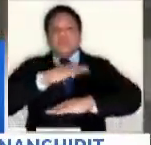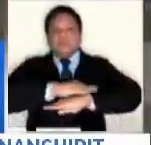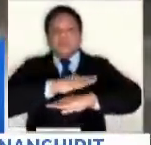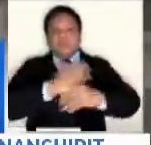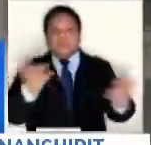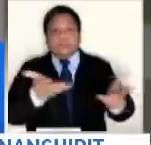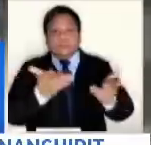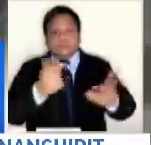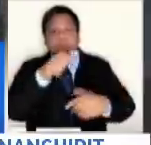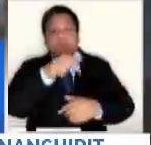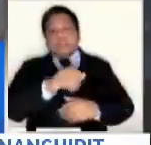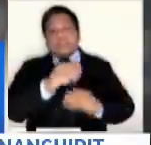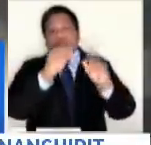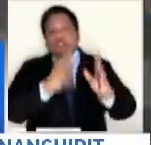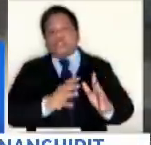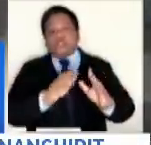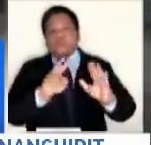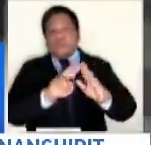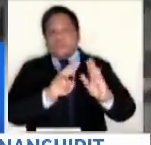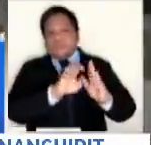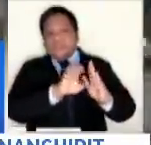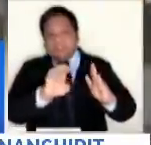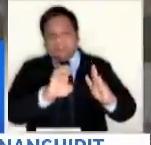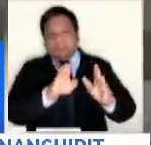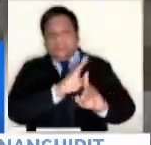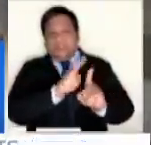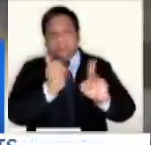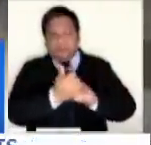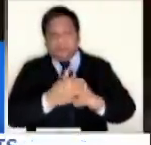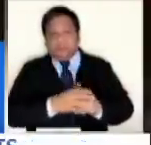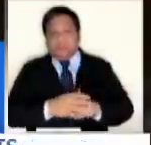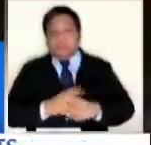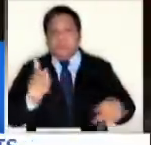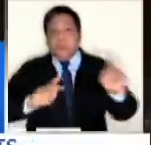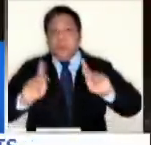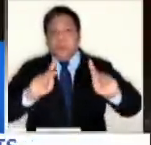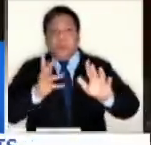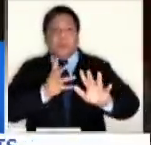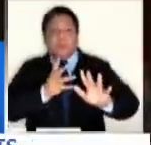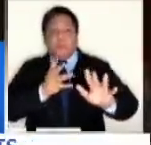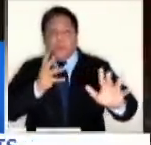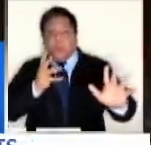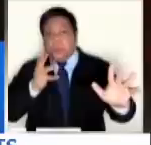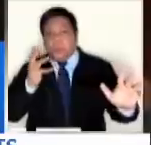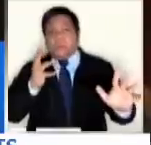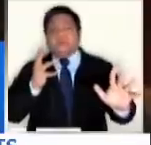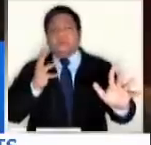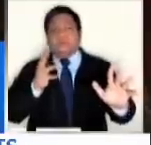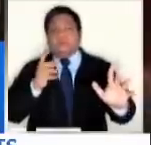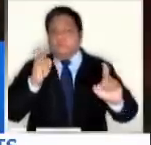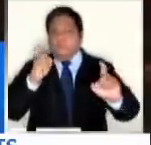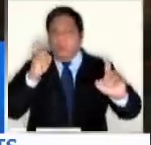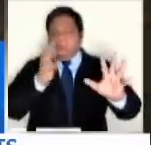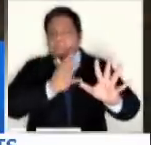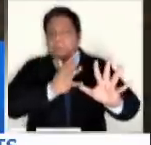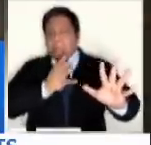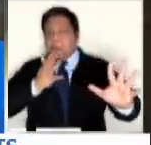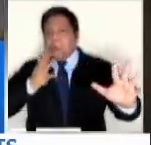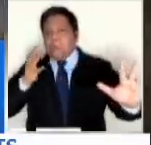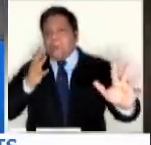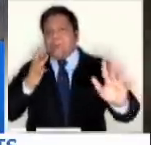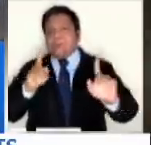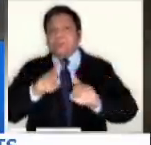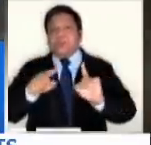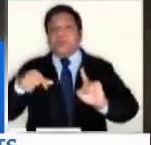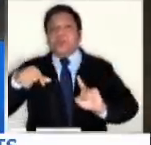Teachers Village East. Agad na pumila ang mga residente sa labas ng barangay. Mabilis na humaba ang pila, pero nag-abiso ang Quezon City Task